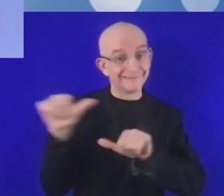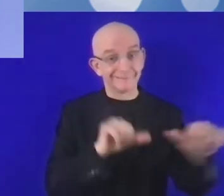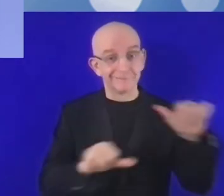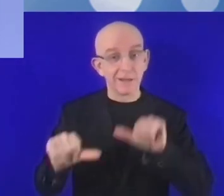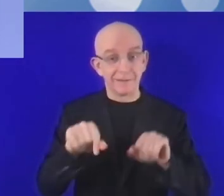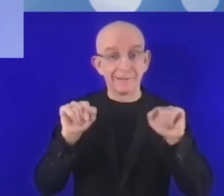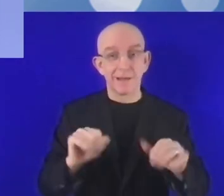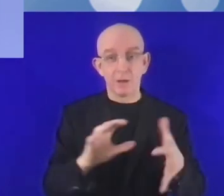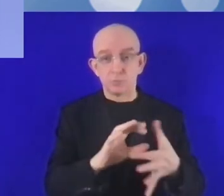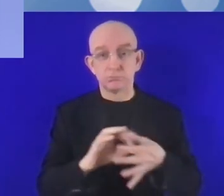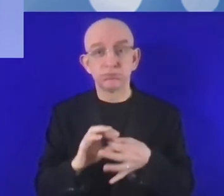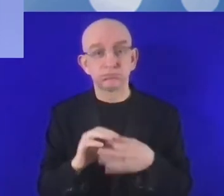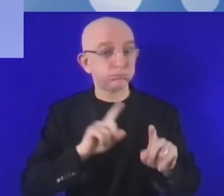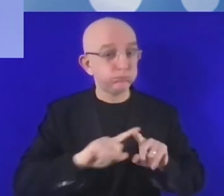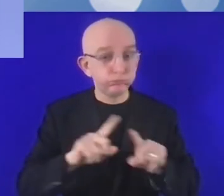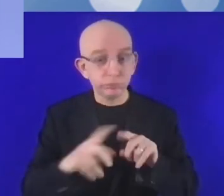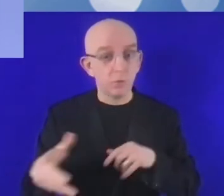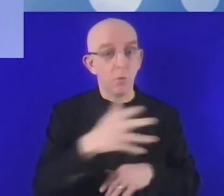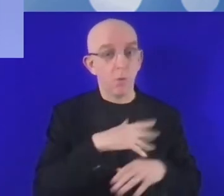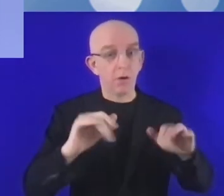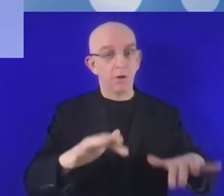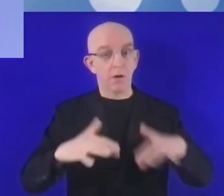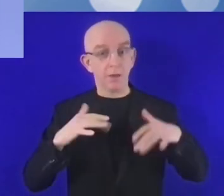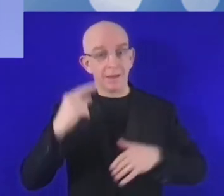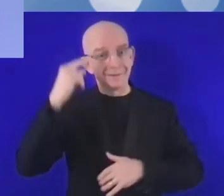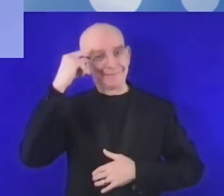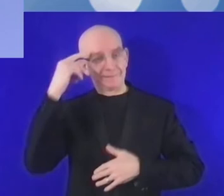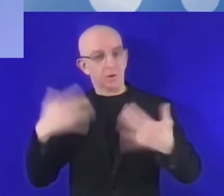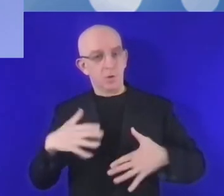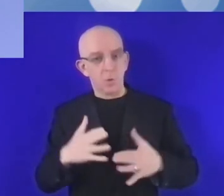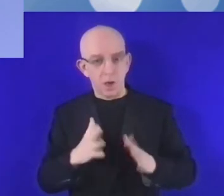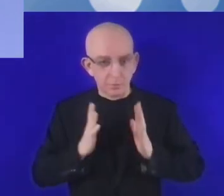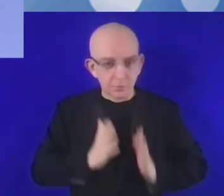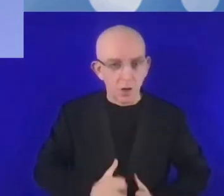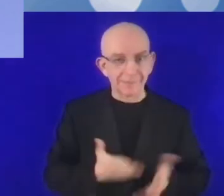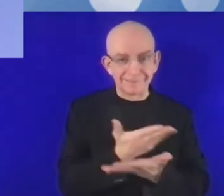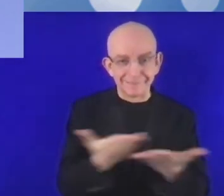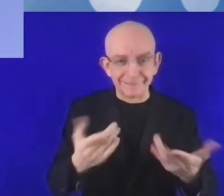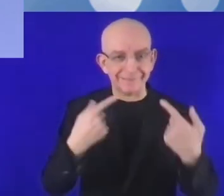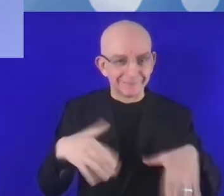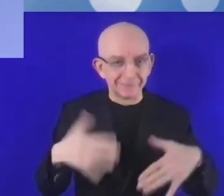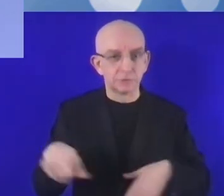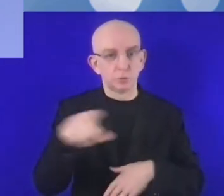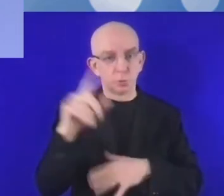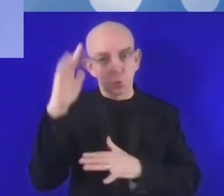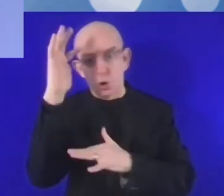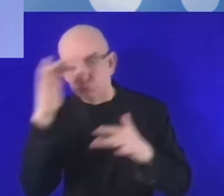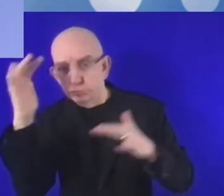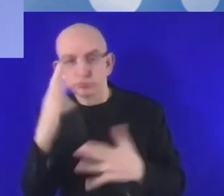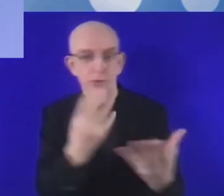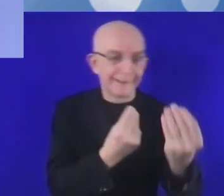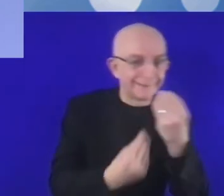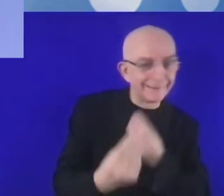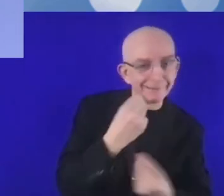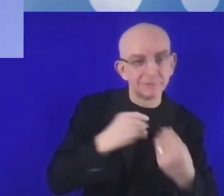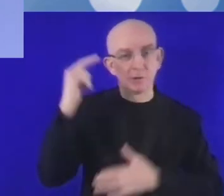nous vivons va influencer notre vie, notre ressenti, notre bien-être. Ce que nous entendons